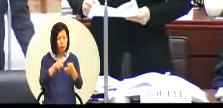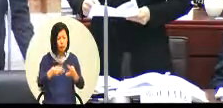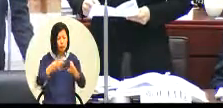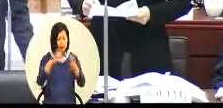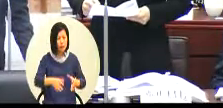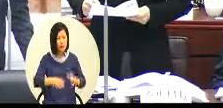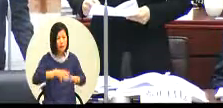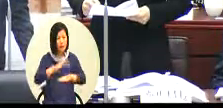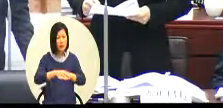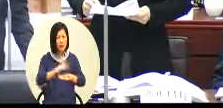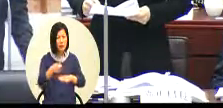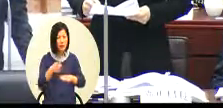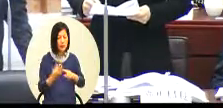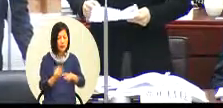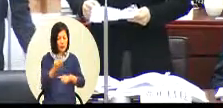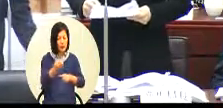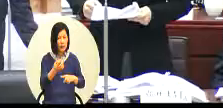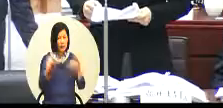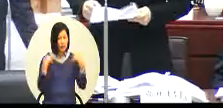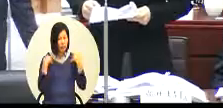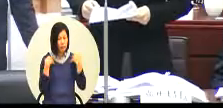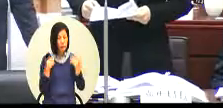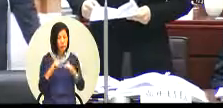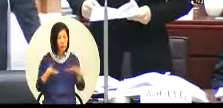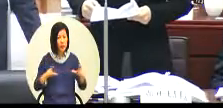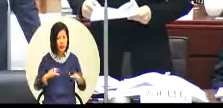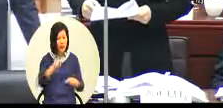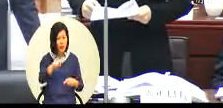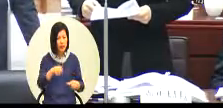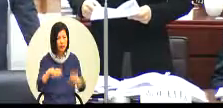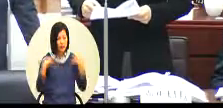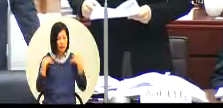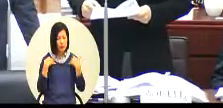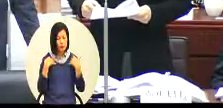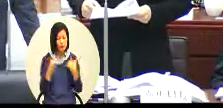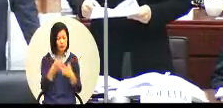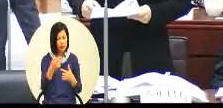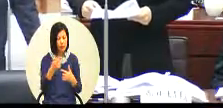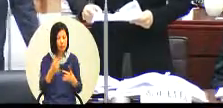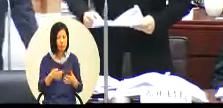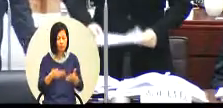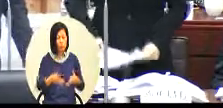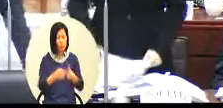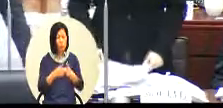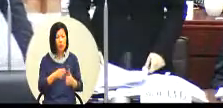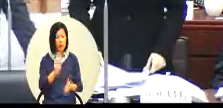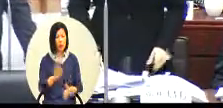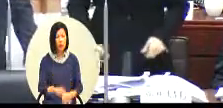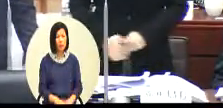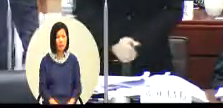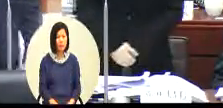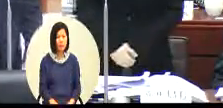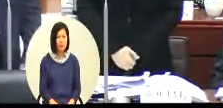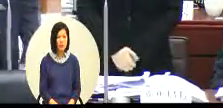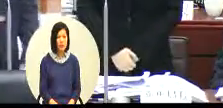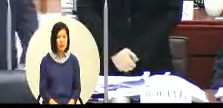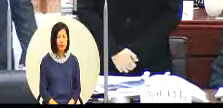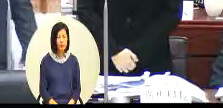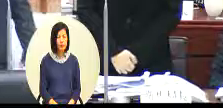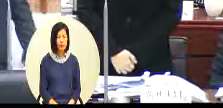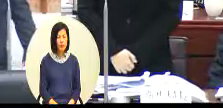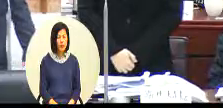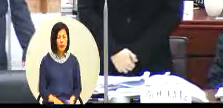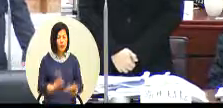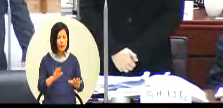上面你的比例占很大，你也是一个灵魂的一个角色，可是你在这上面来讲的话，我们有幸在这一